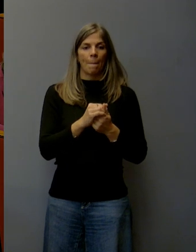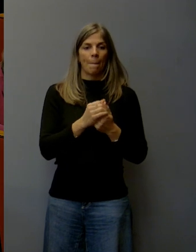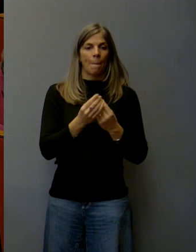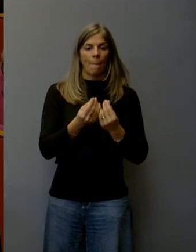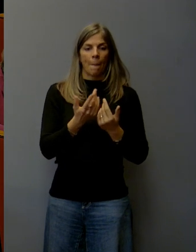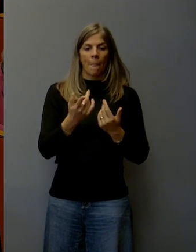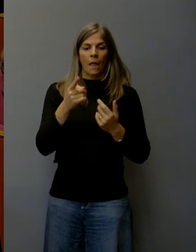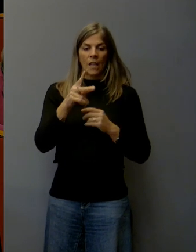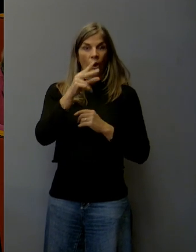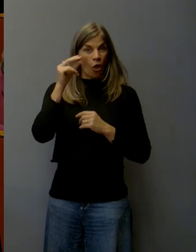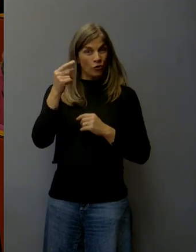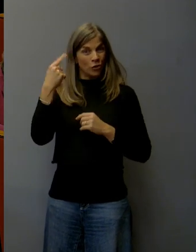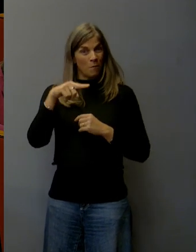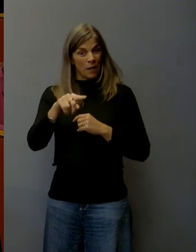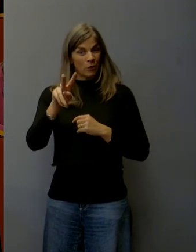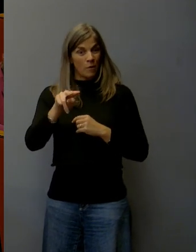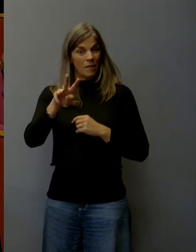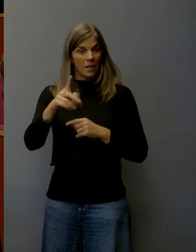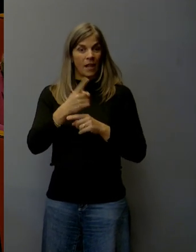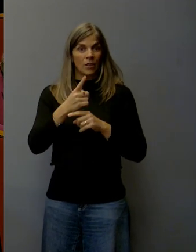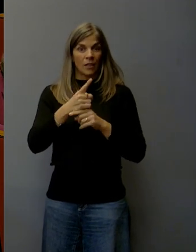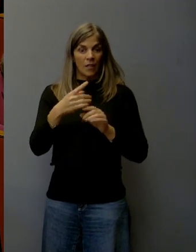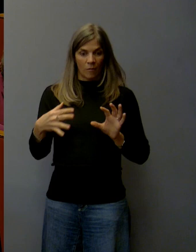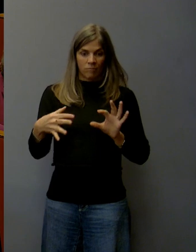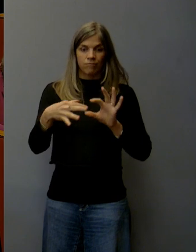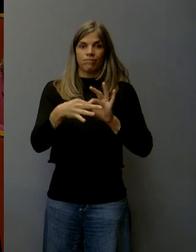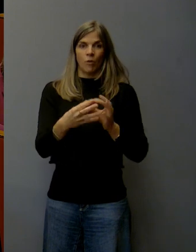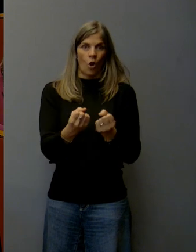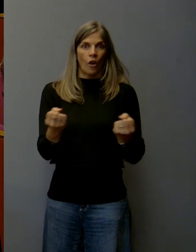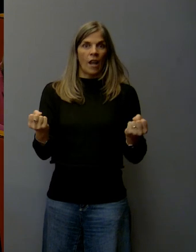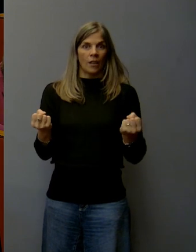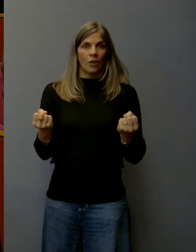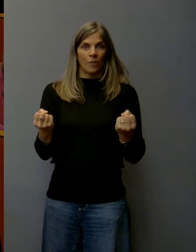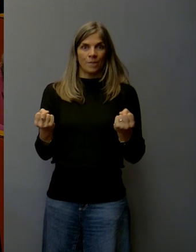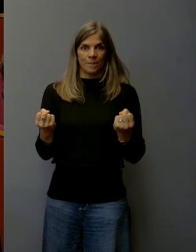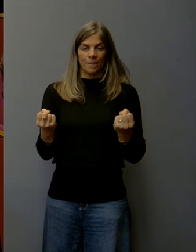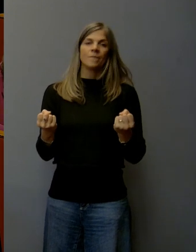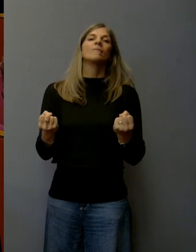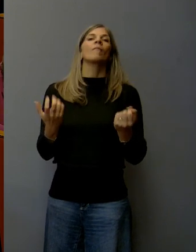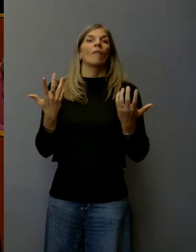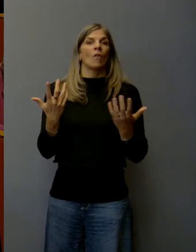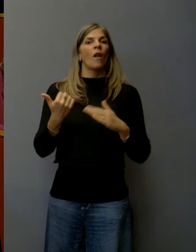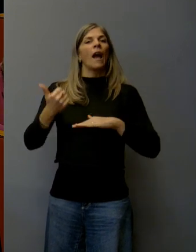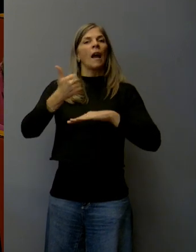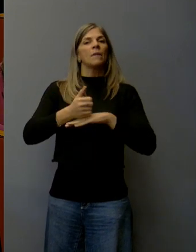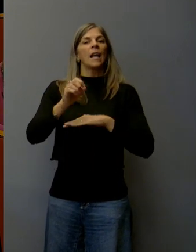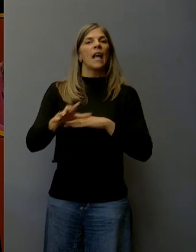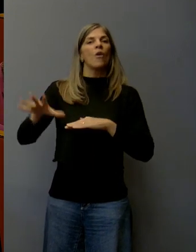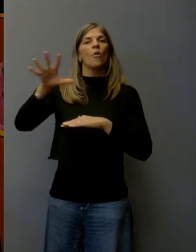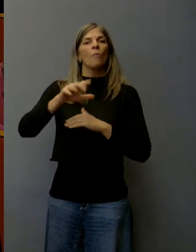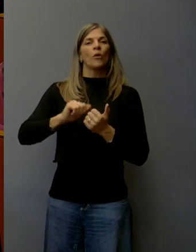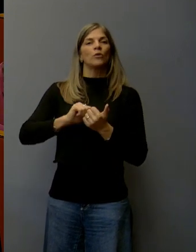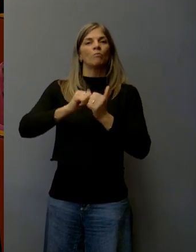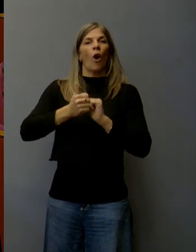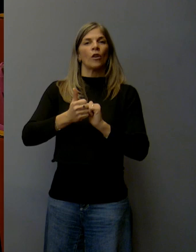riconoscimento dato a Genova e quindi una capitale europea dello sport che non lo sia